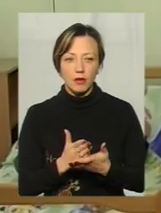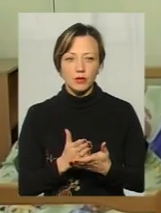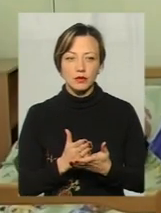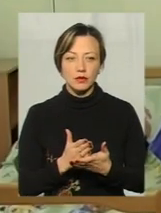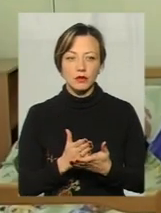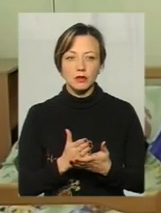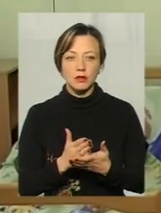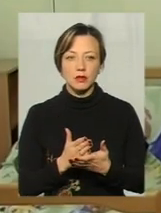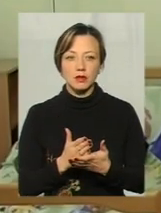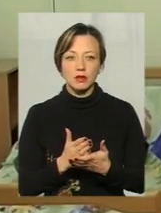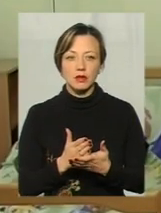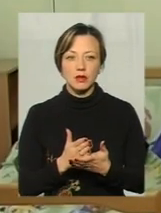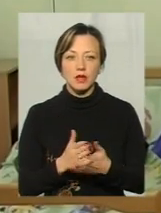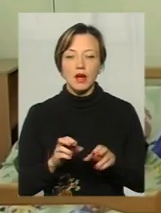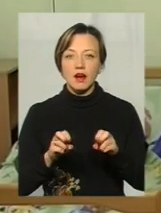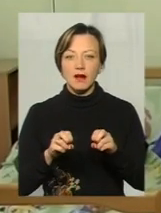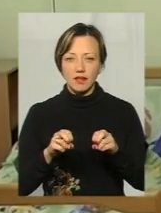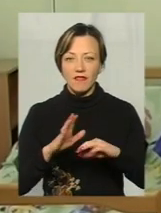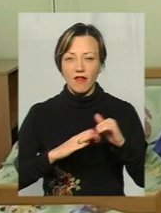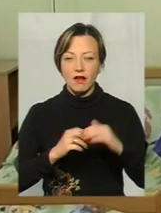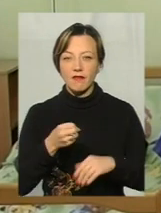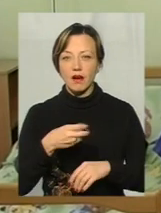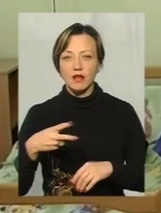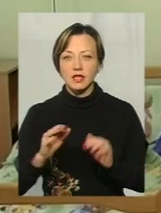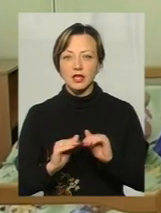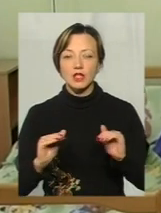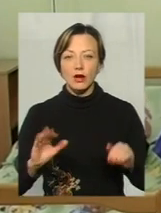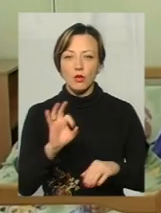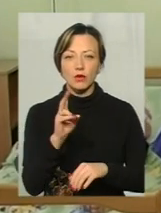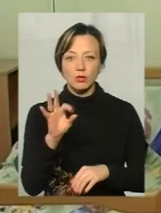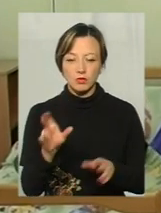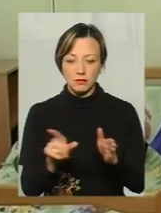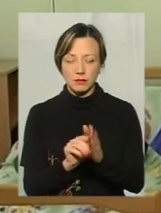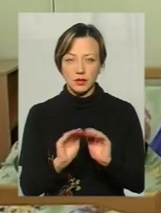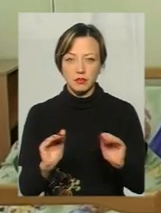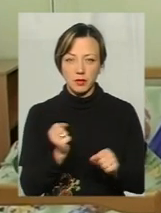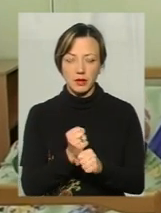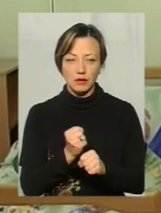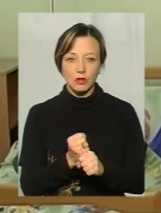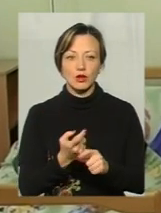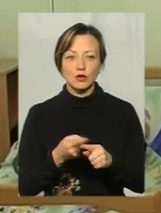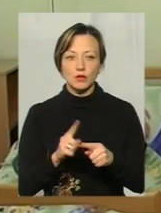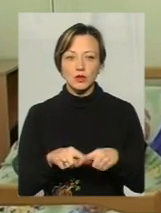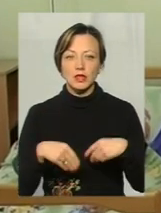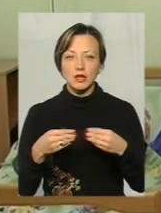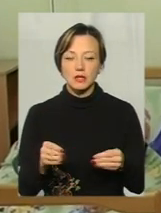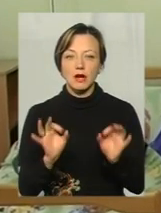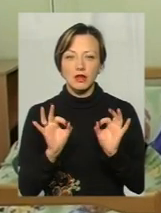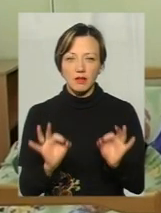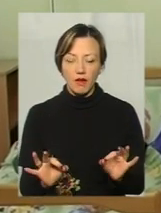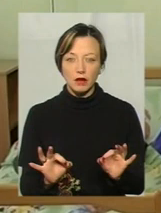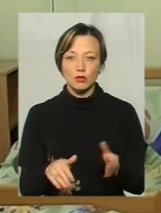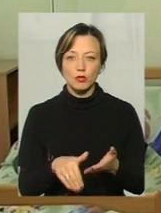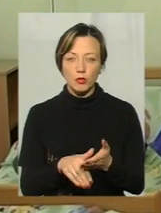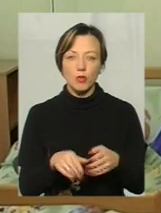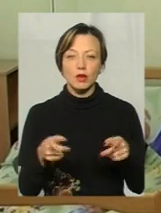мають кваліфікацію з дитячої онкології, які працюють з цими дітьми. Тому надається адекватна допомога,